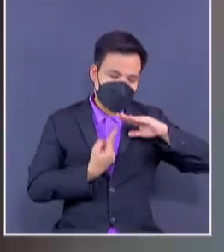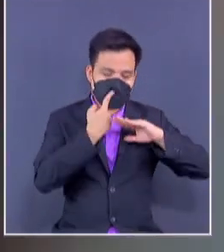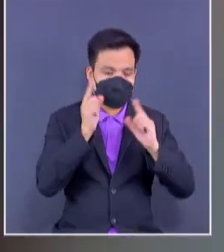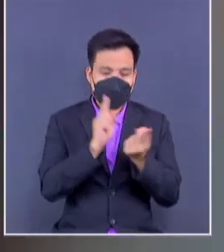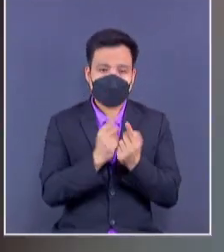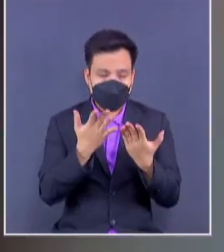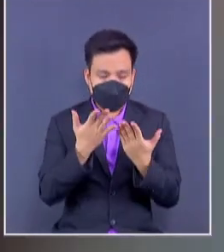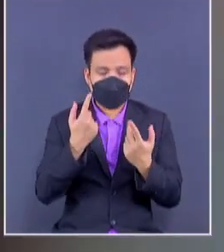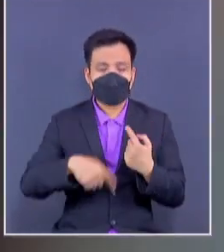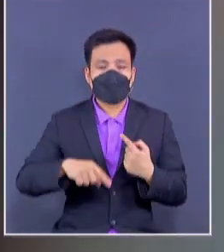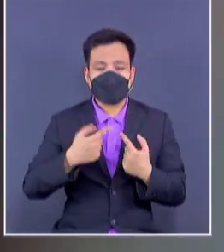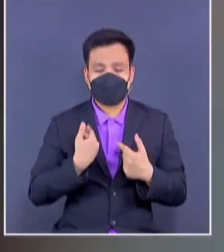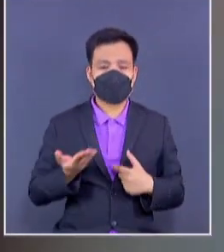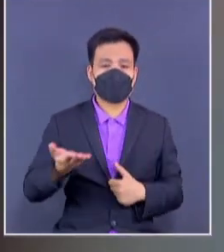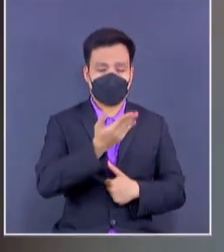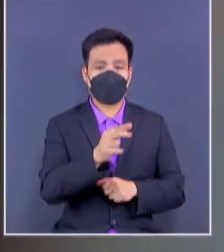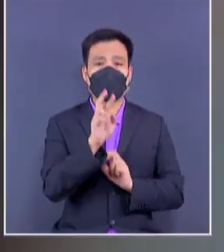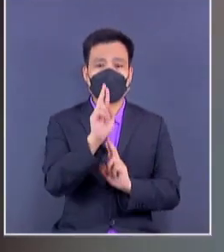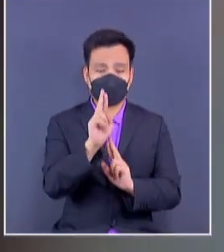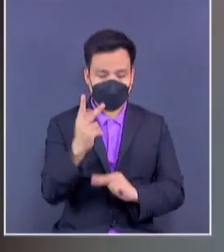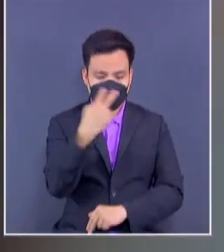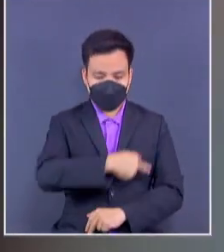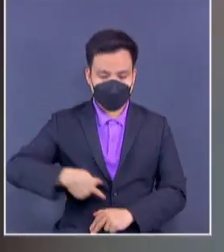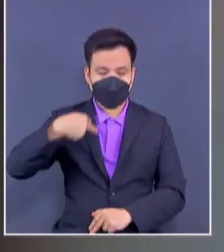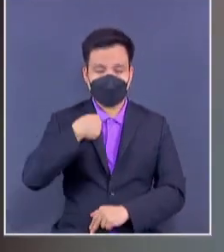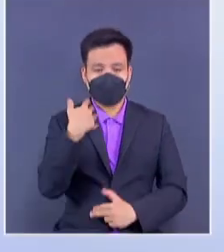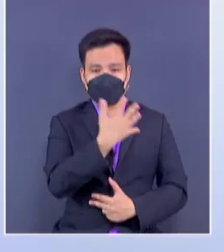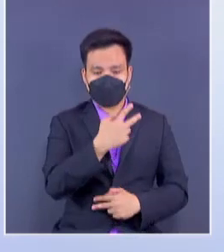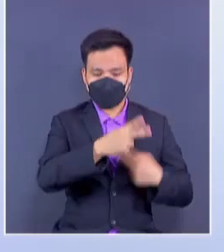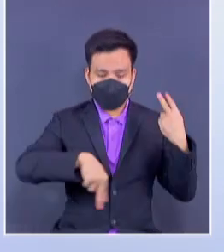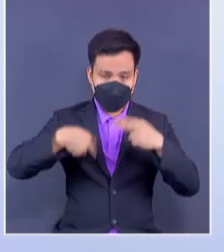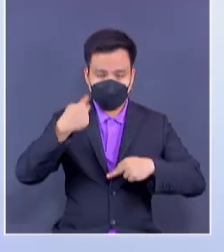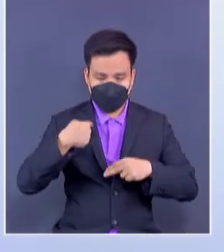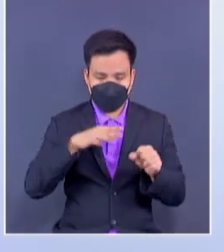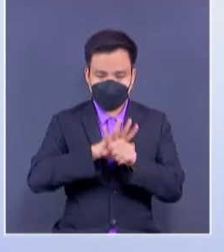เชื้อจึงอยากจะให้ทุกคนระมัดระวังดูแลสุขภาพให้แข็งแรงไม่เป็นคือดีที่สุดค่ะ